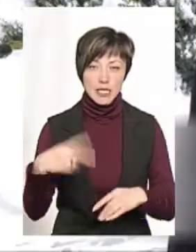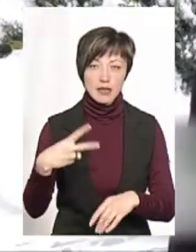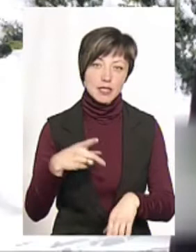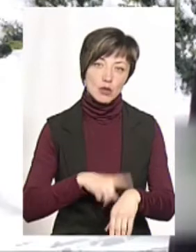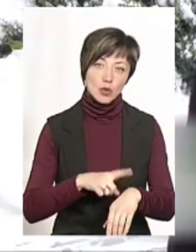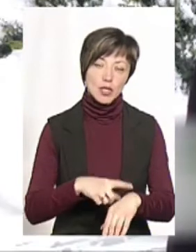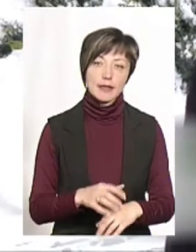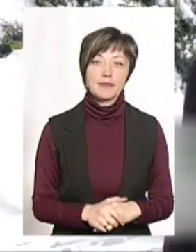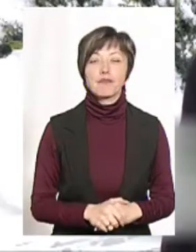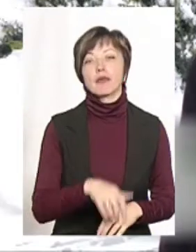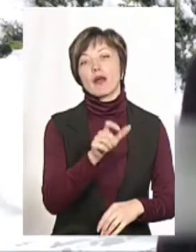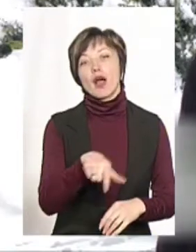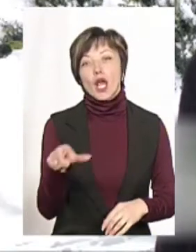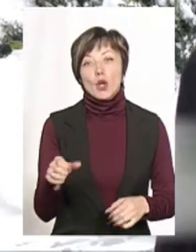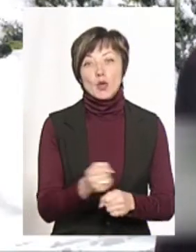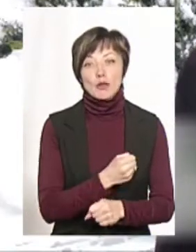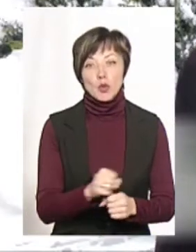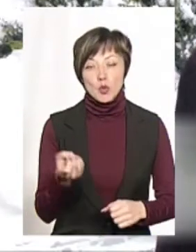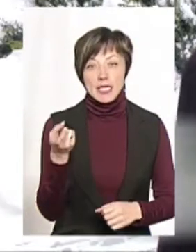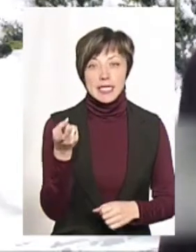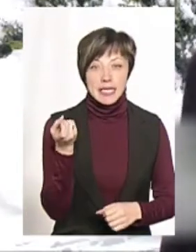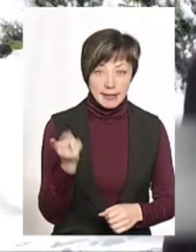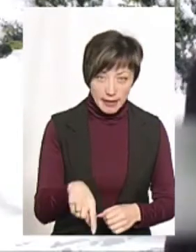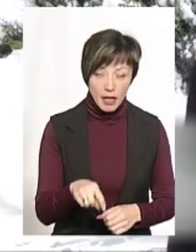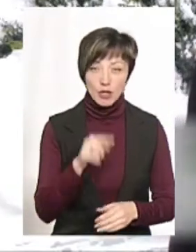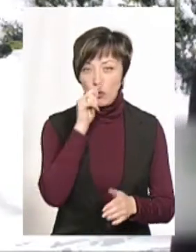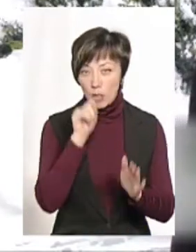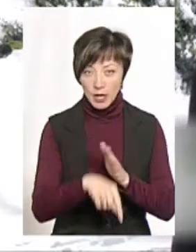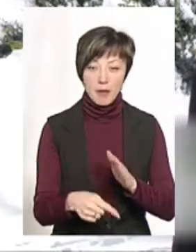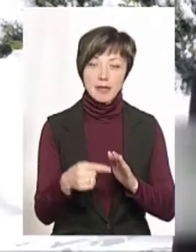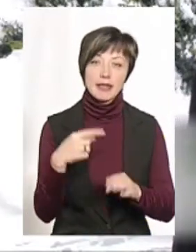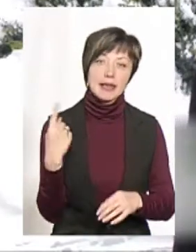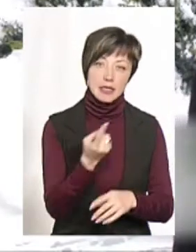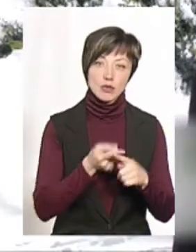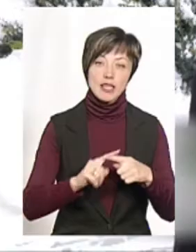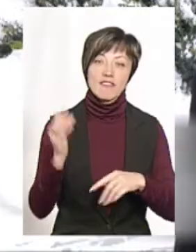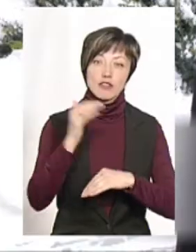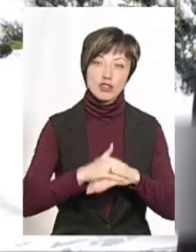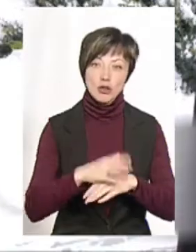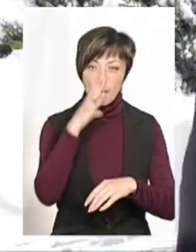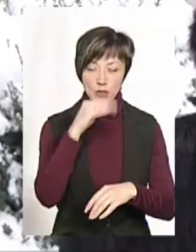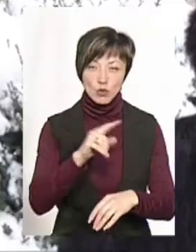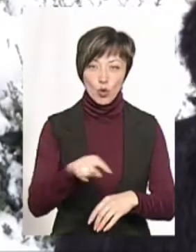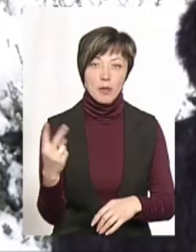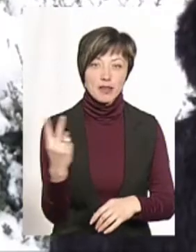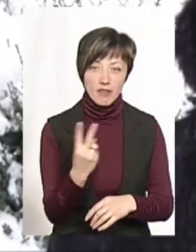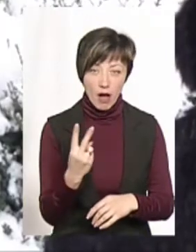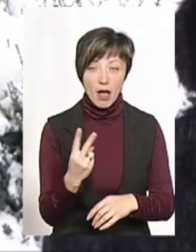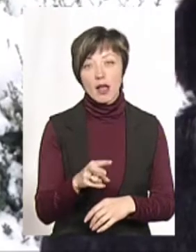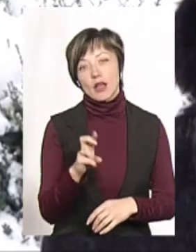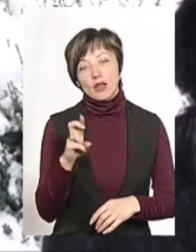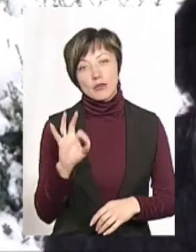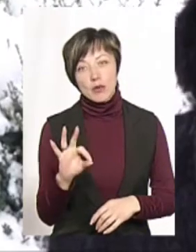години. Люди б'ються за те, щоб потрапити всередину єдиної цієї вечірньої маршрутки номер 2, тому